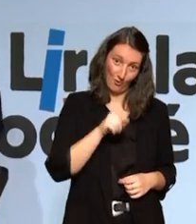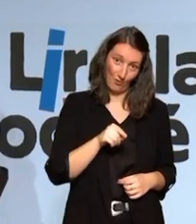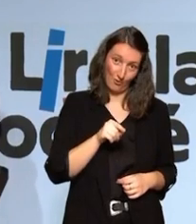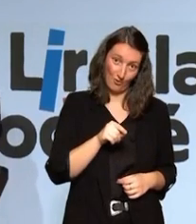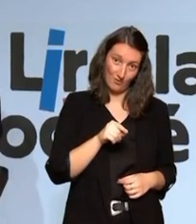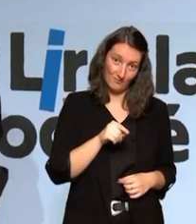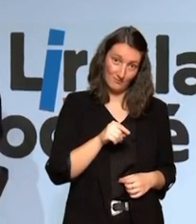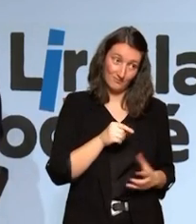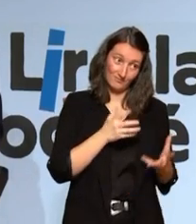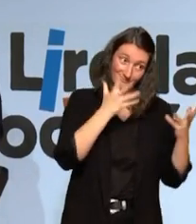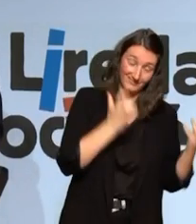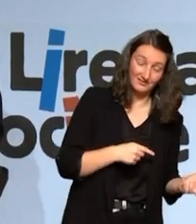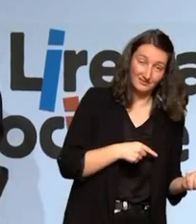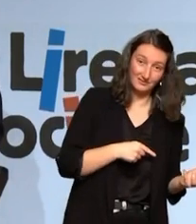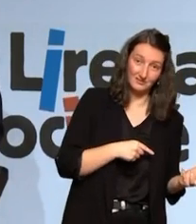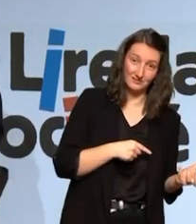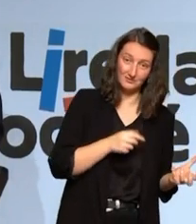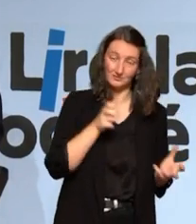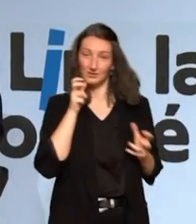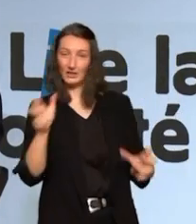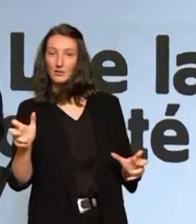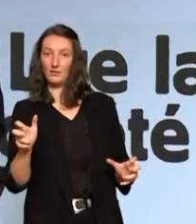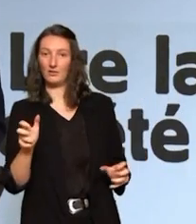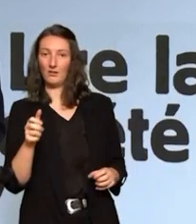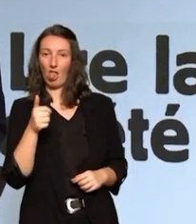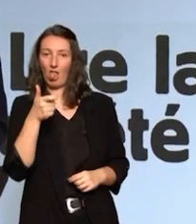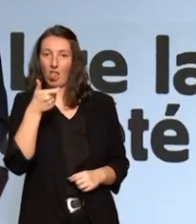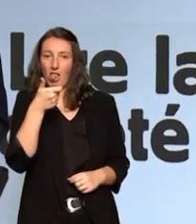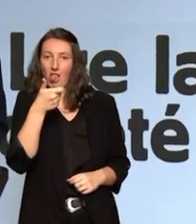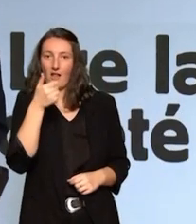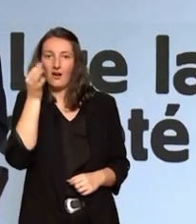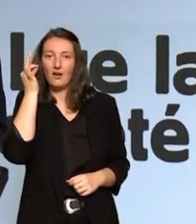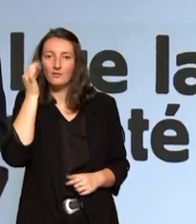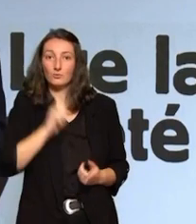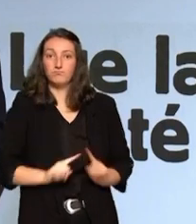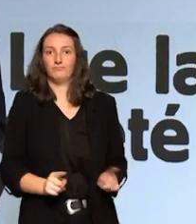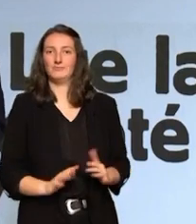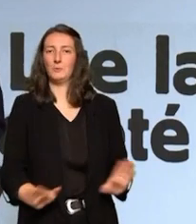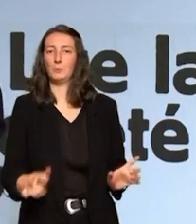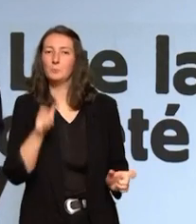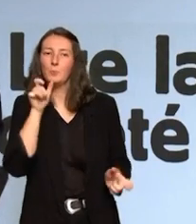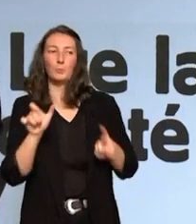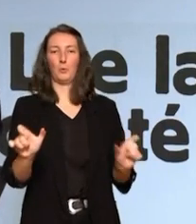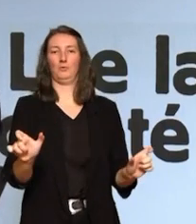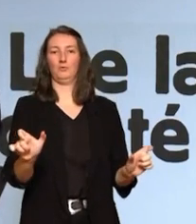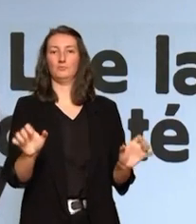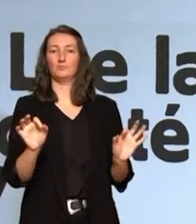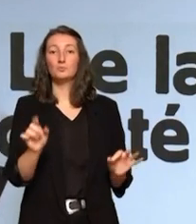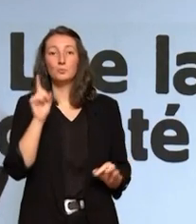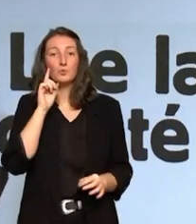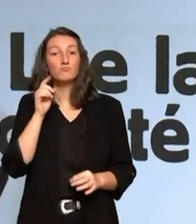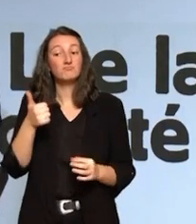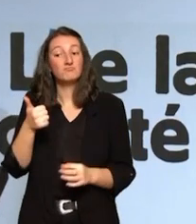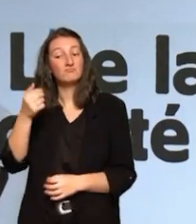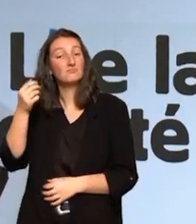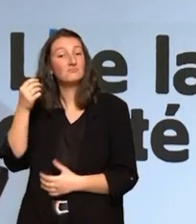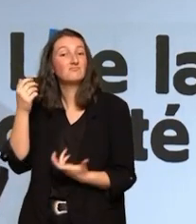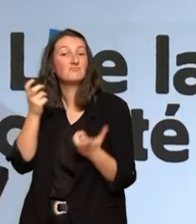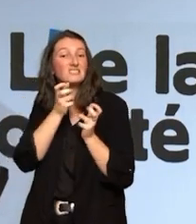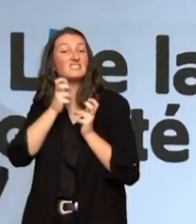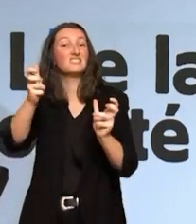trahison dans une syllabe. Car le schrie est un cri qui est le cri de la mort qui vient, et qui est ce